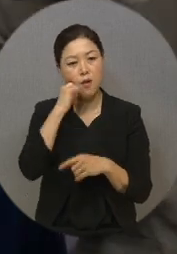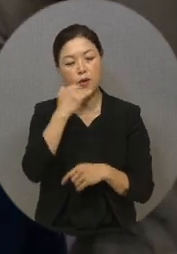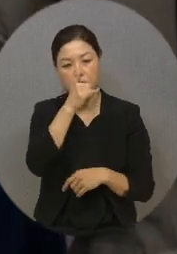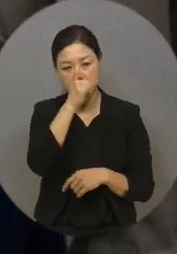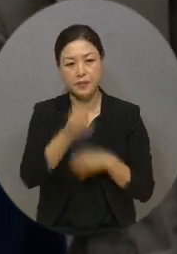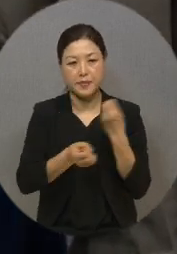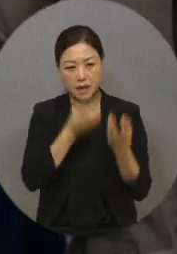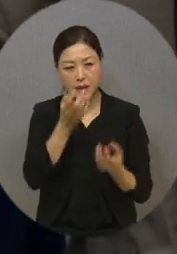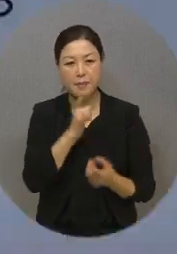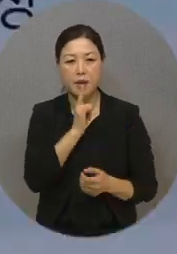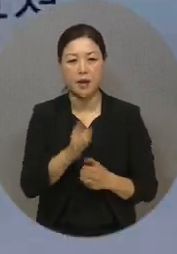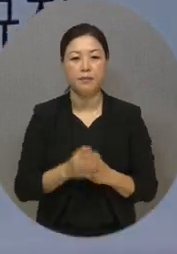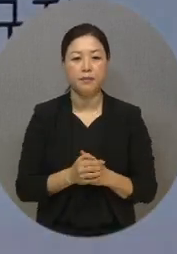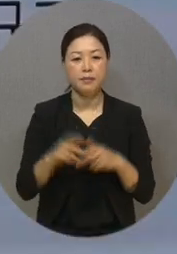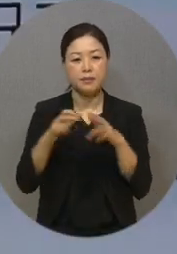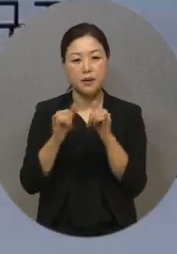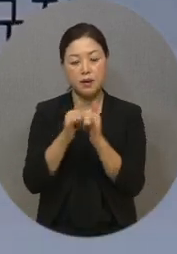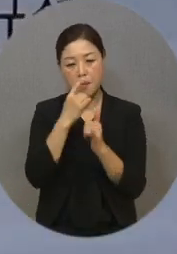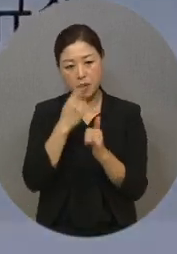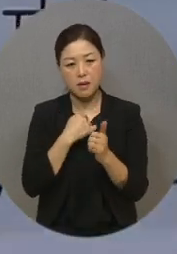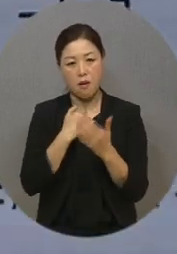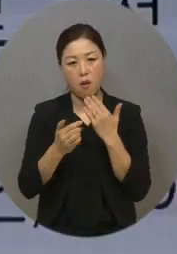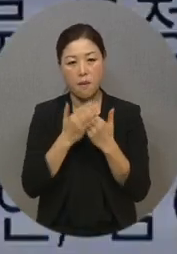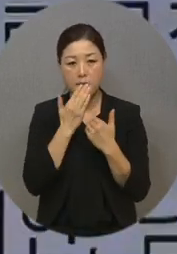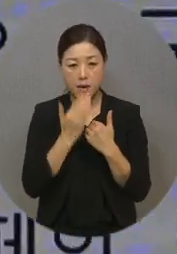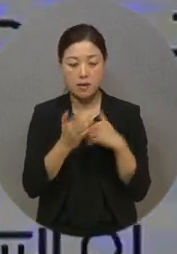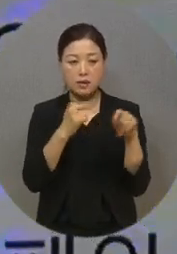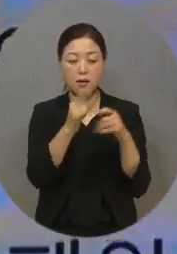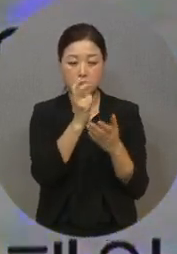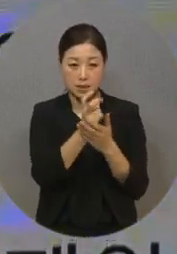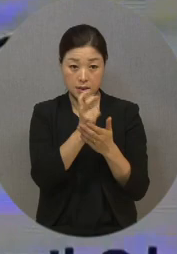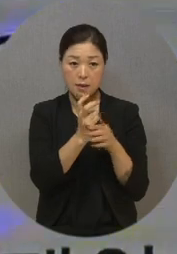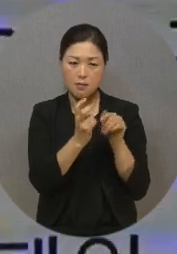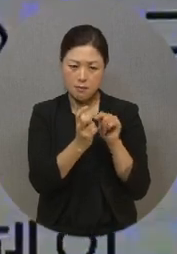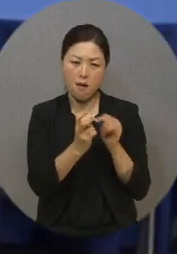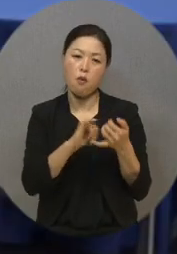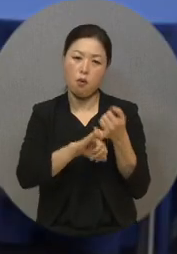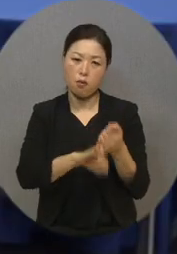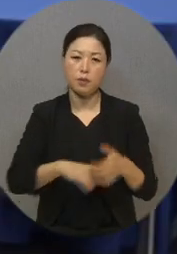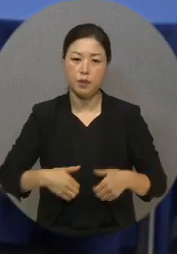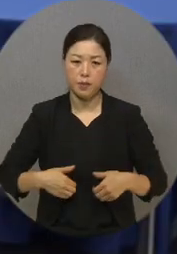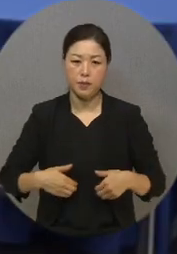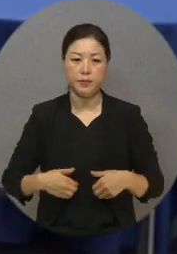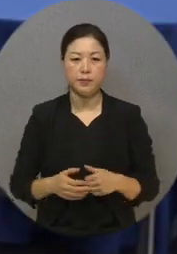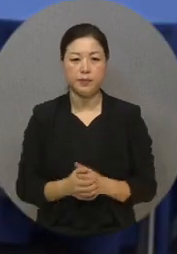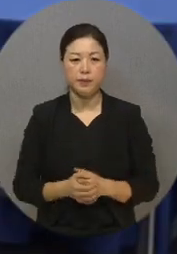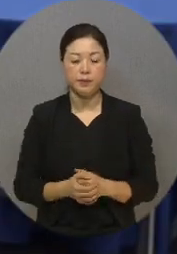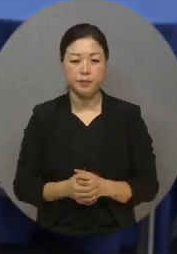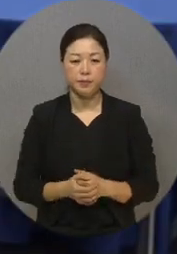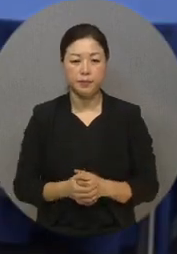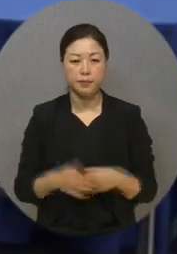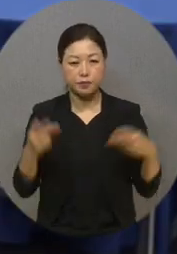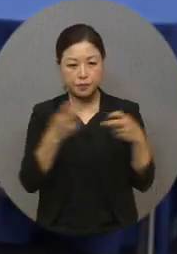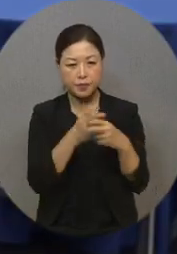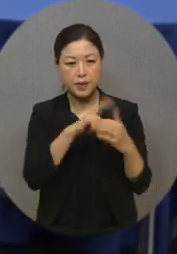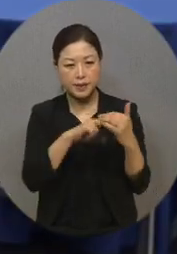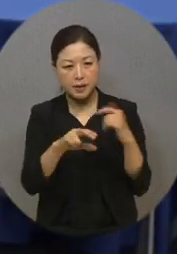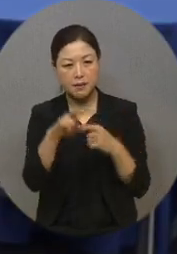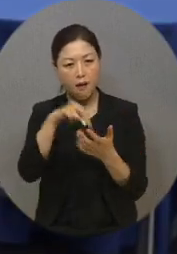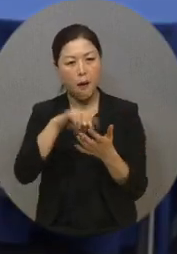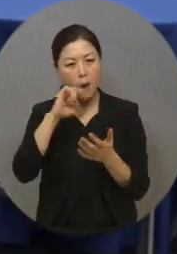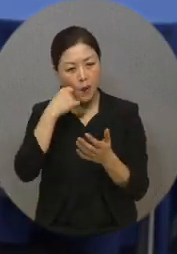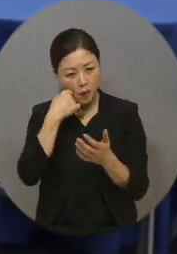있음을 호소했습니다. 장애인 당사자가 체감할 수 있는 정책이 절실합니다. 교통약자가 겪는